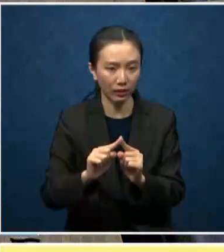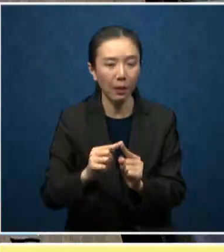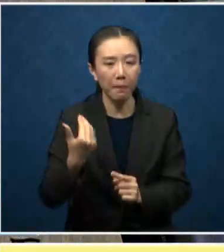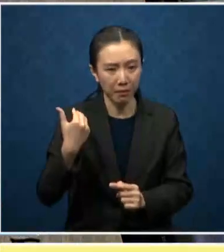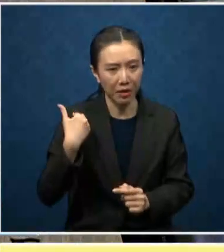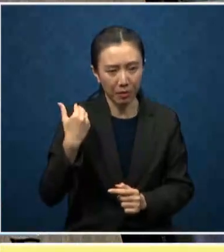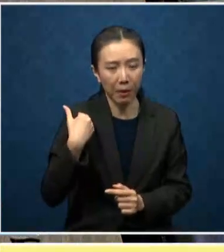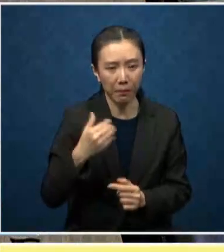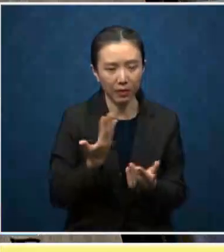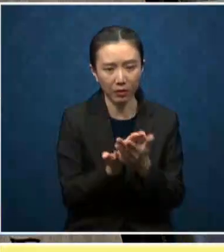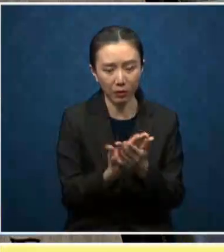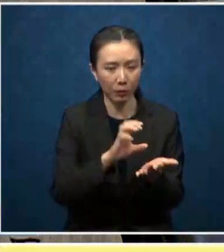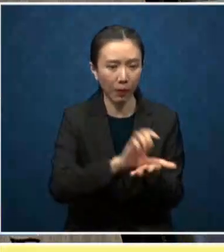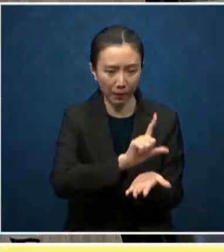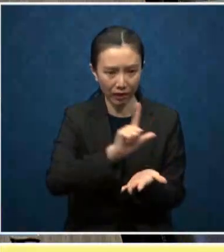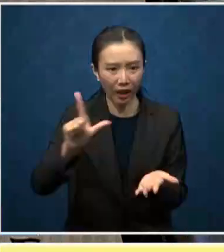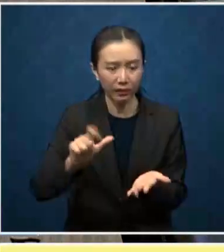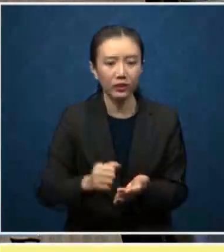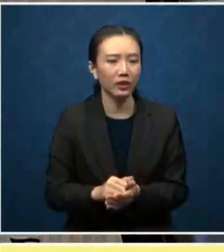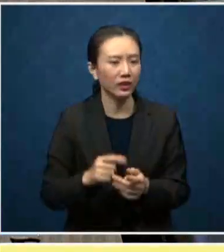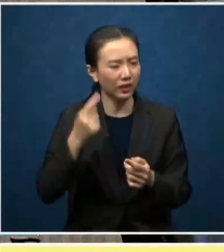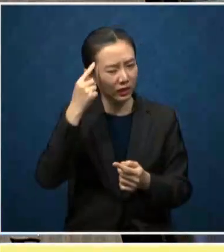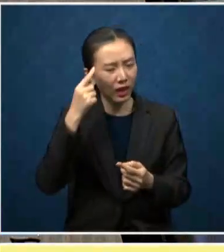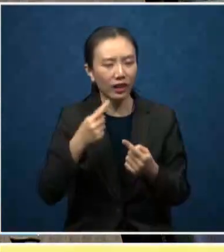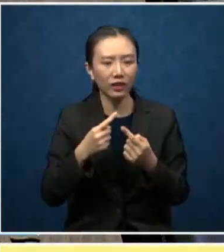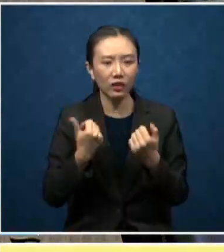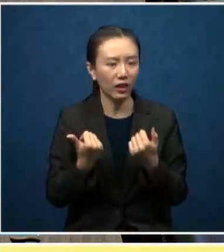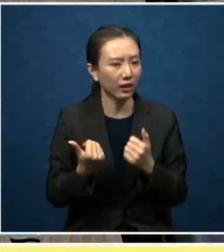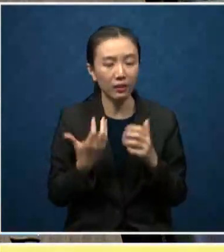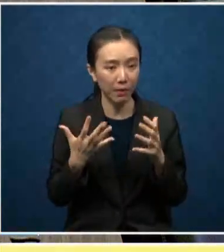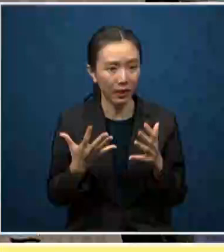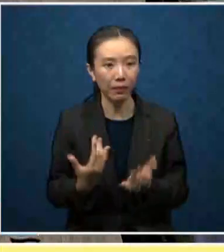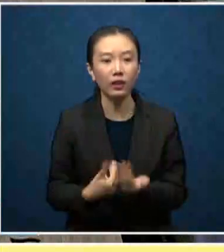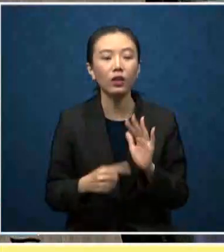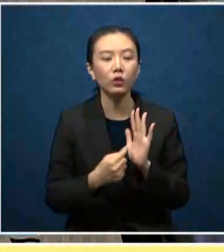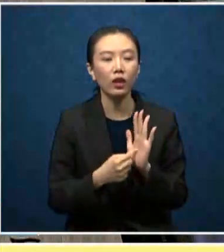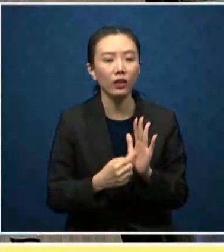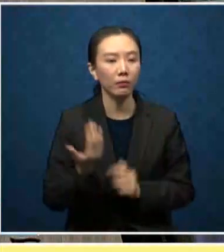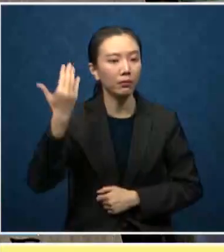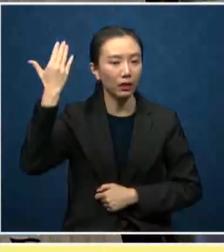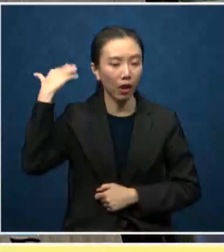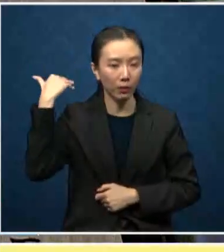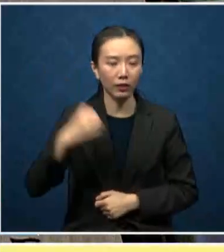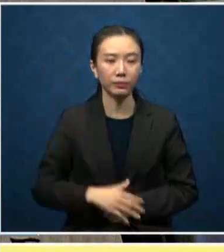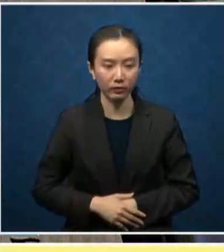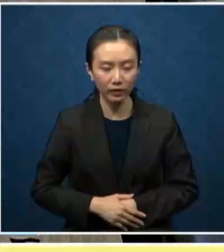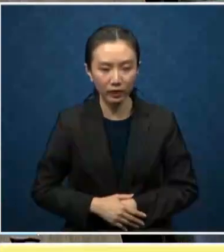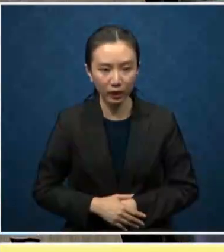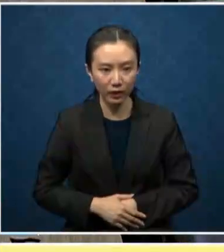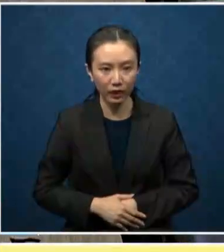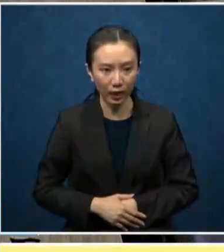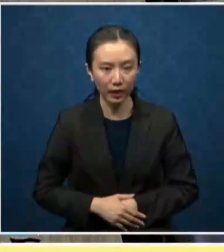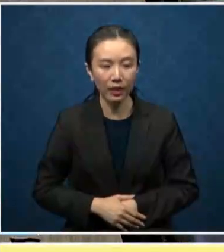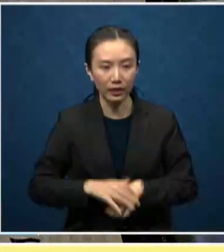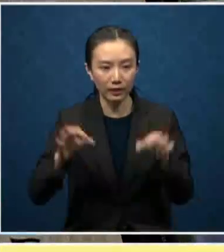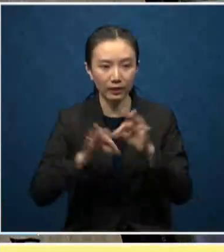ล้านเพราะฉะนั้นตรงนี้ผมฝากไว้ก็แล้วกันตอนนี้คงไม่มีแล้วแล้วผมเพียงแต่ยกประเด็นขึ้นมาให้เห็นว่าหลักธรรมาภิบาลนั้นมี